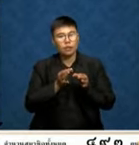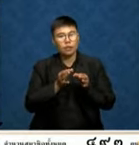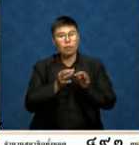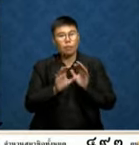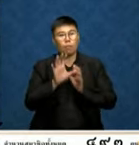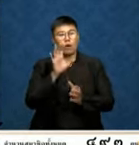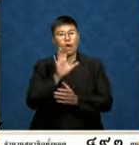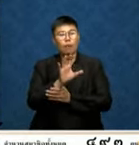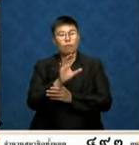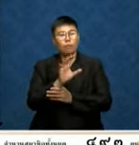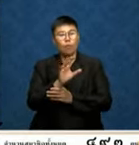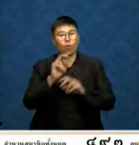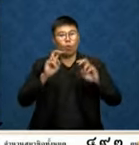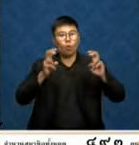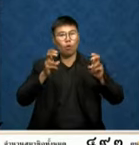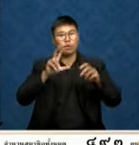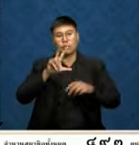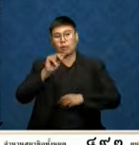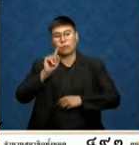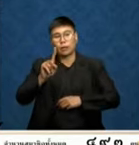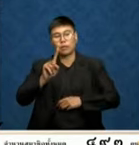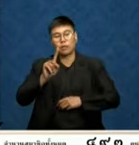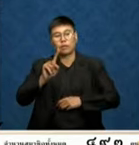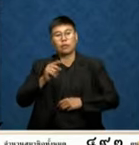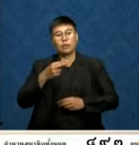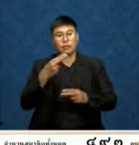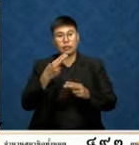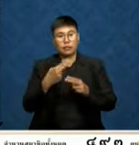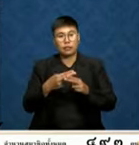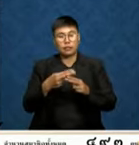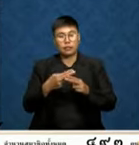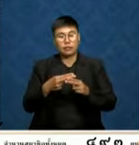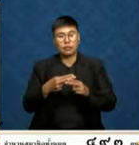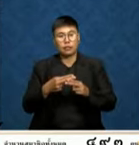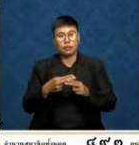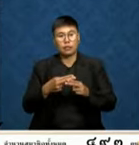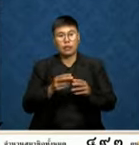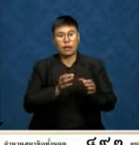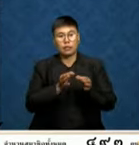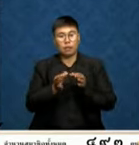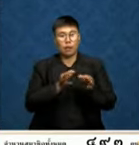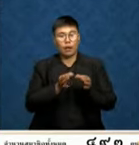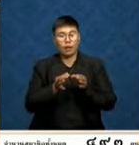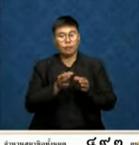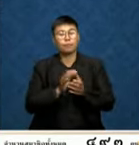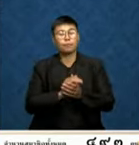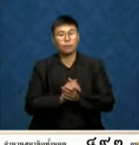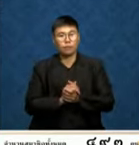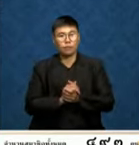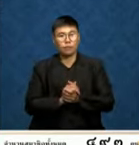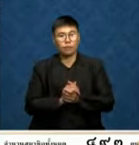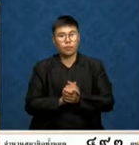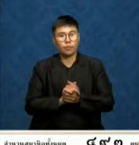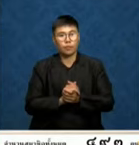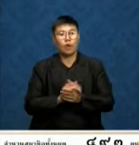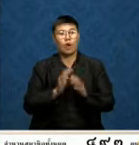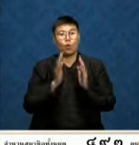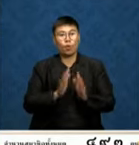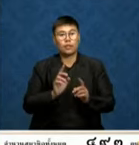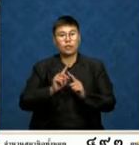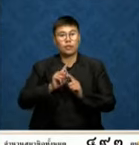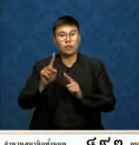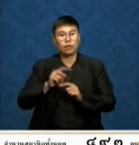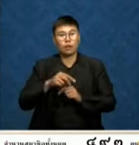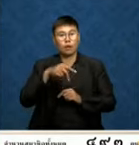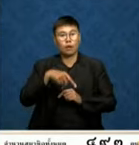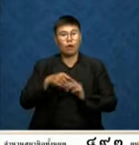ข้อ31นะครับเชิญผู้มีรายชื่อดังต่อไปนี้นะครับเข้าร่วมชี้แจงต่อที่ประชุมนะครับท่านแรกท่านภูนพัฒ